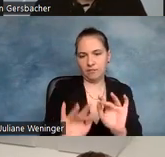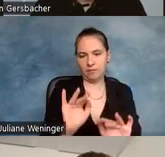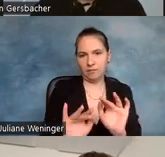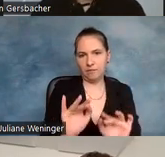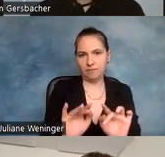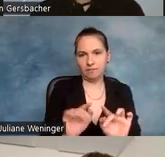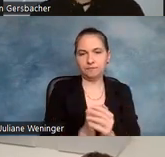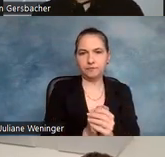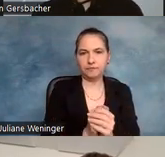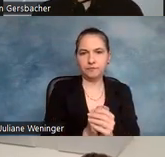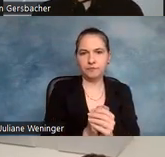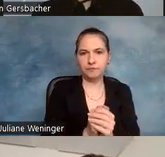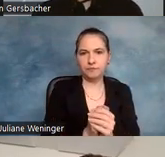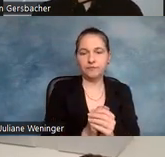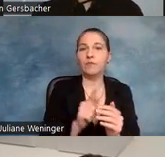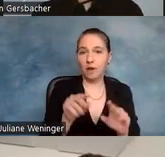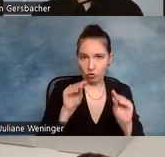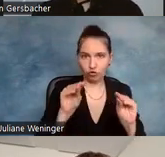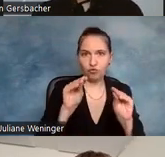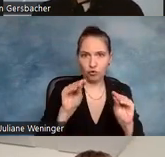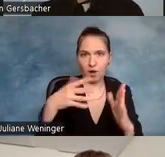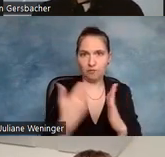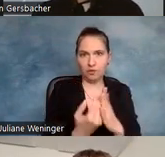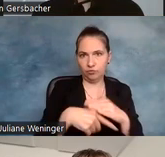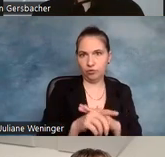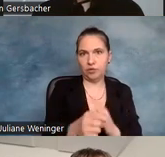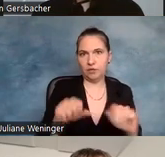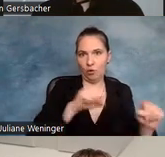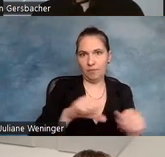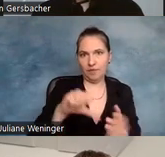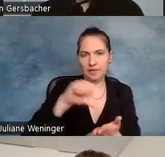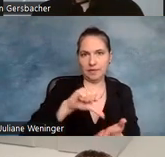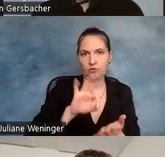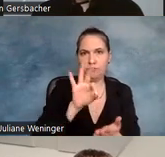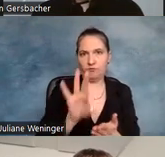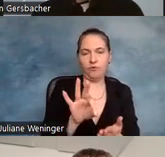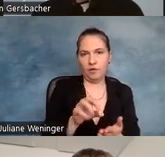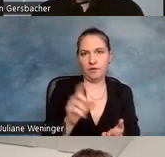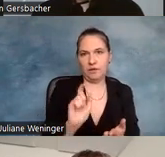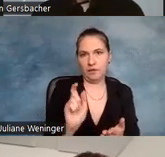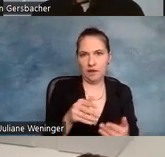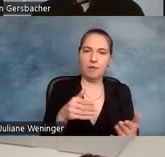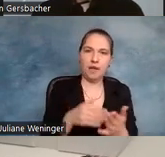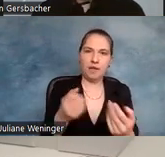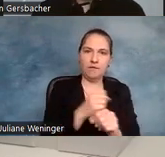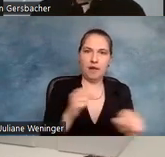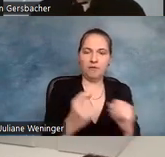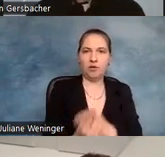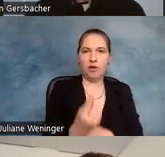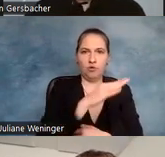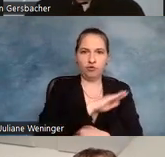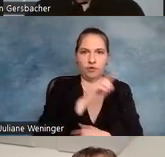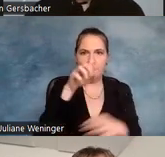durchführen möchte. Und wir bieten auch Schulungen an vom Kompetenzzentrum für digitale Barrierefreiheit an der Hochschule der Medien. Es gab